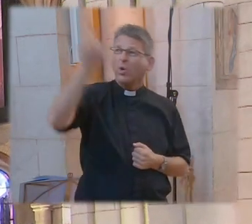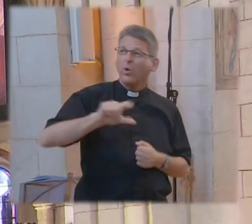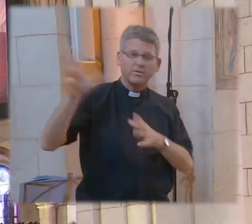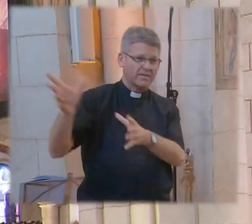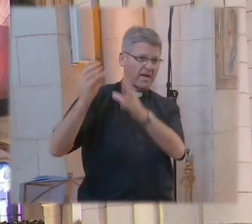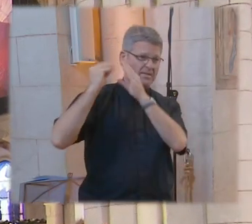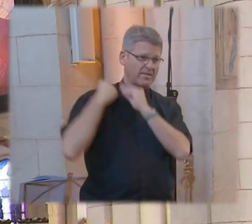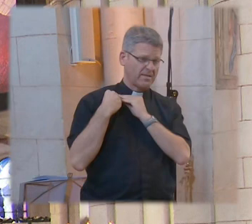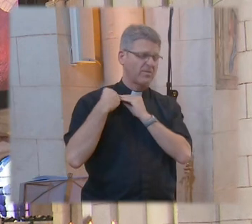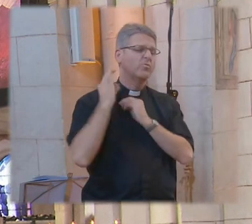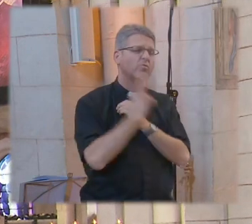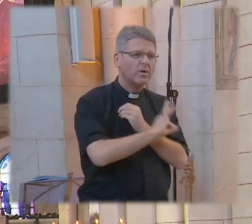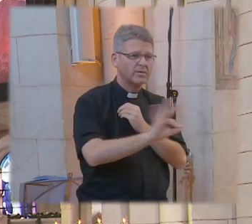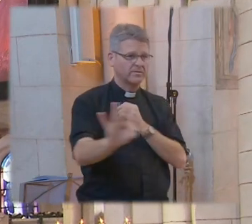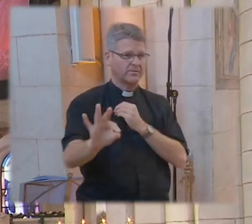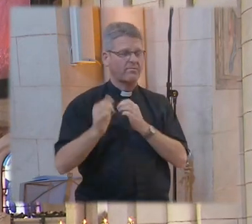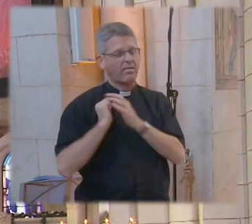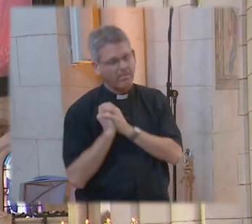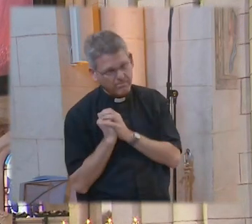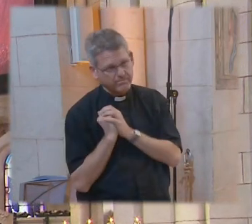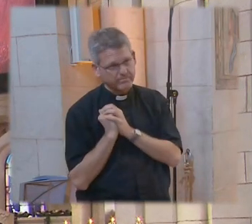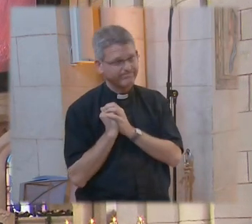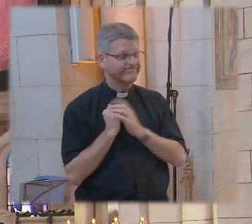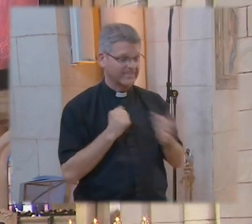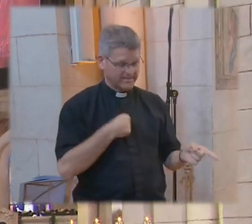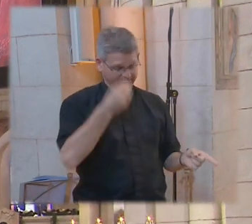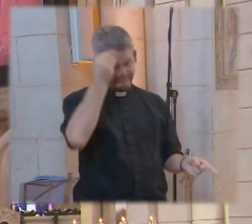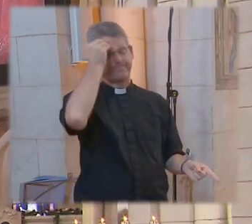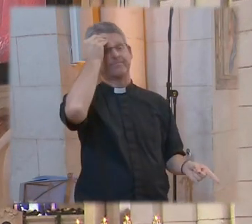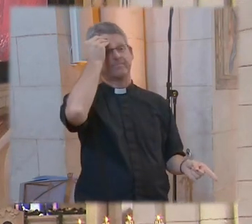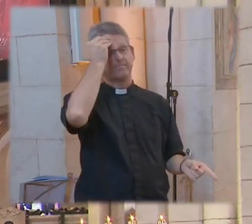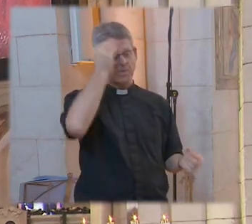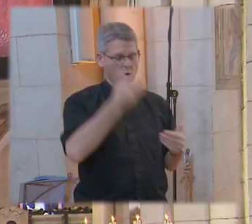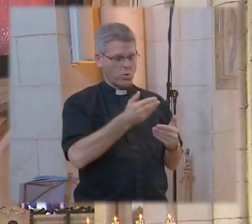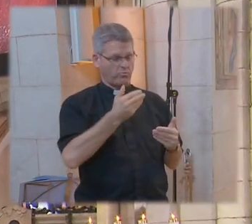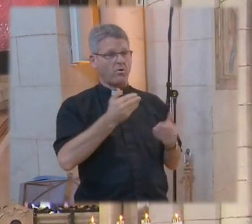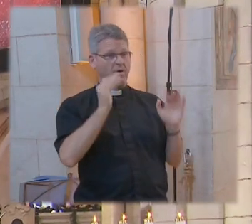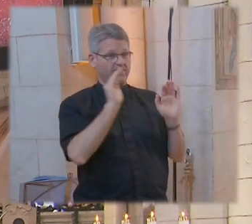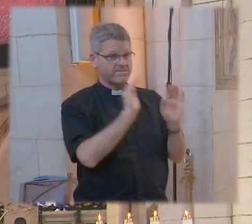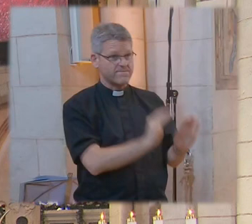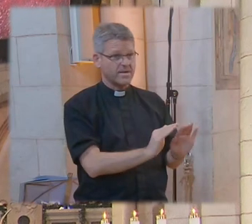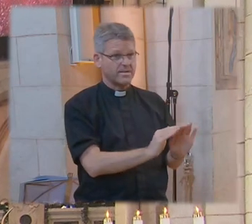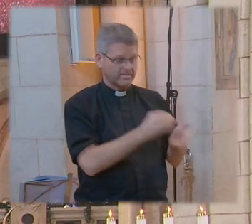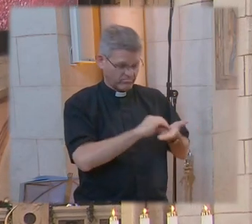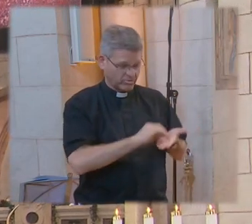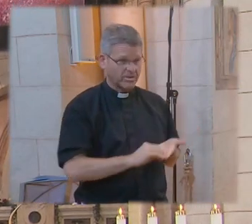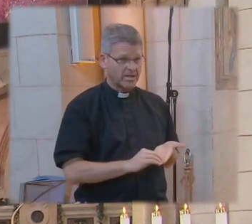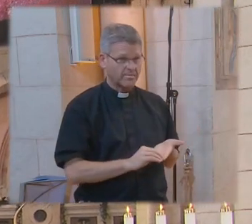für andere. Diese Überzeugung, die er kurz vor seiner Weihe zum Ausdruck gebracht hat, ist